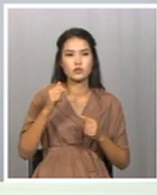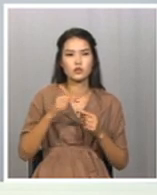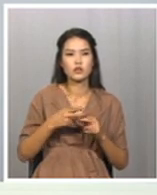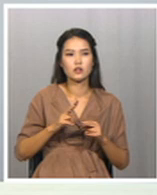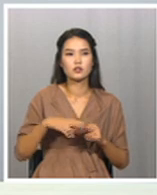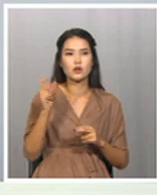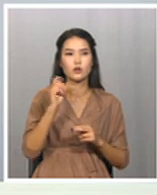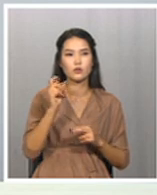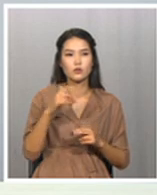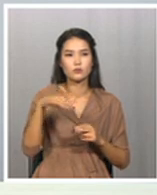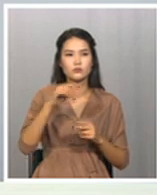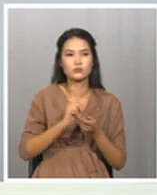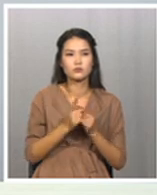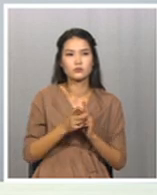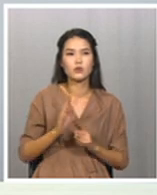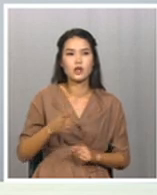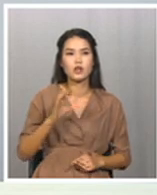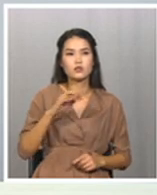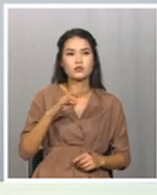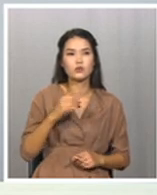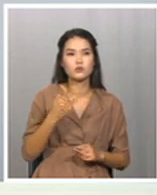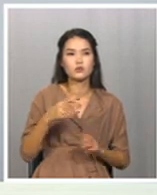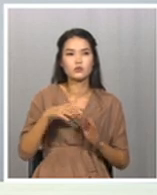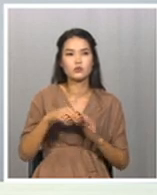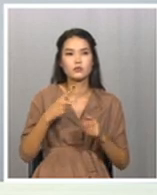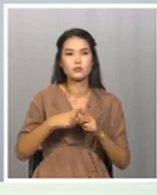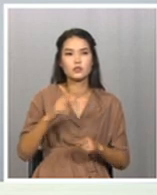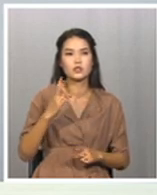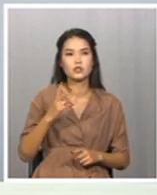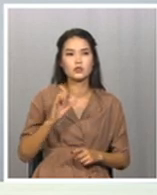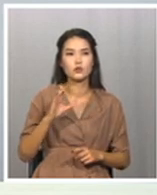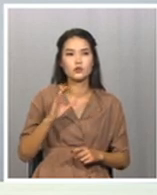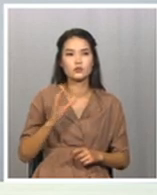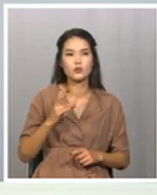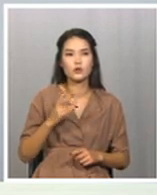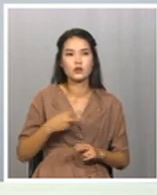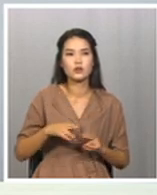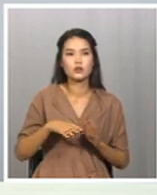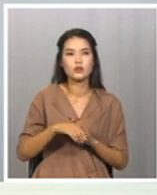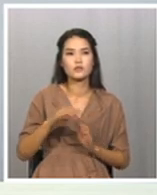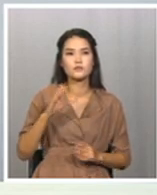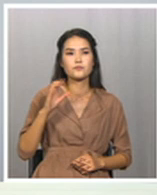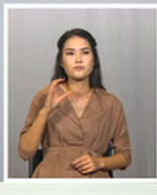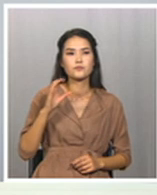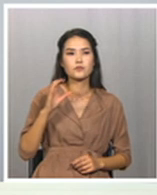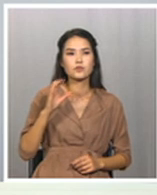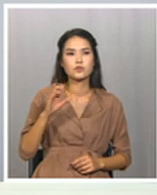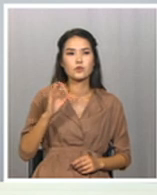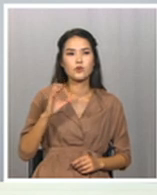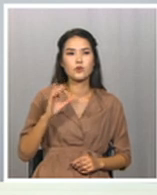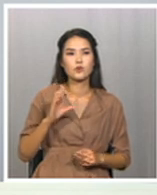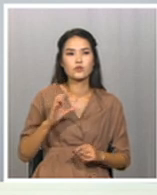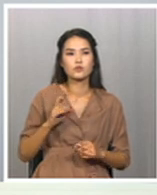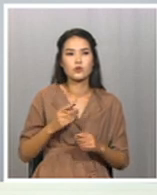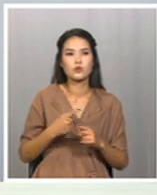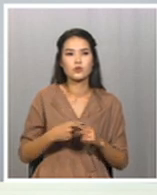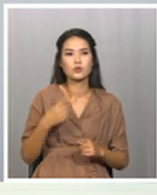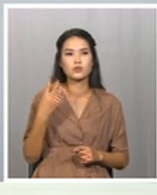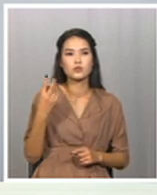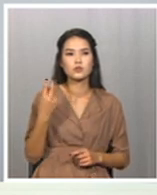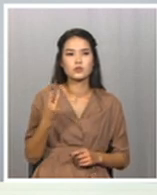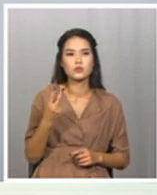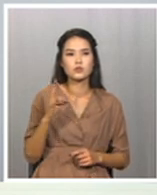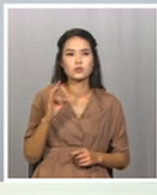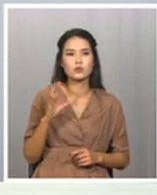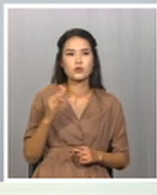үстіне сұйылтылған күкірт қышқылы ерітіндісін құйған кезде ерітіндідегі көк тұнба жойылды. Нәтижесінде мыс